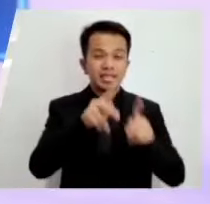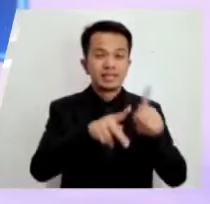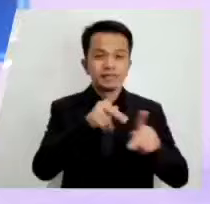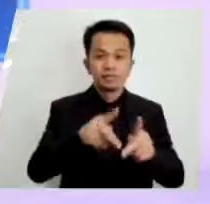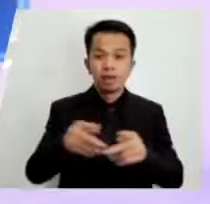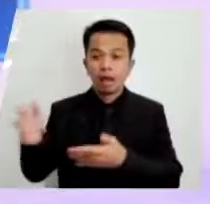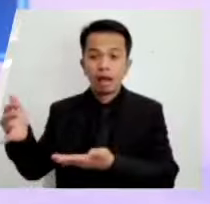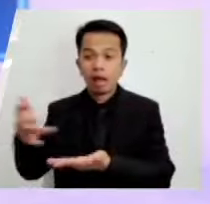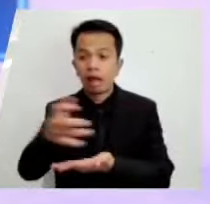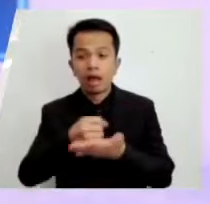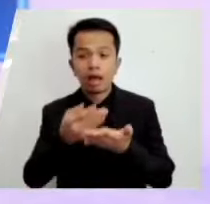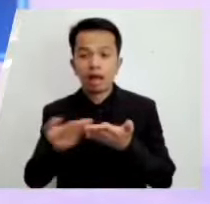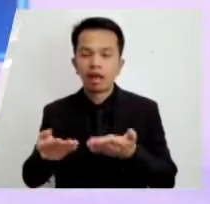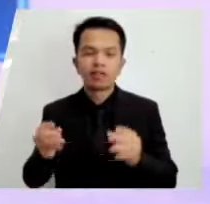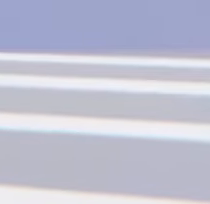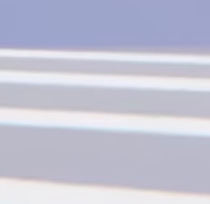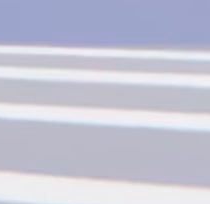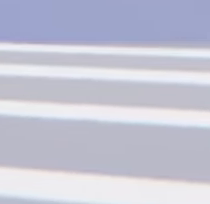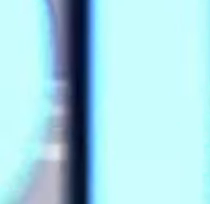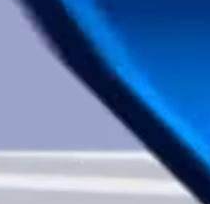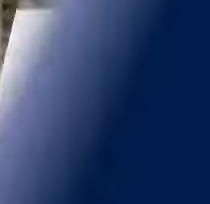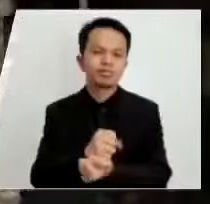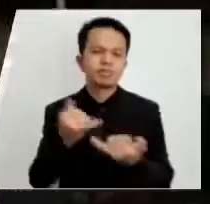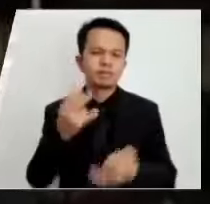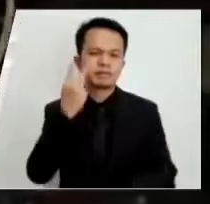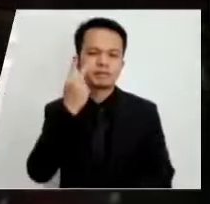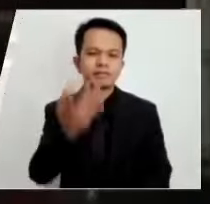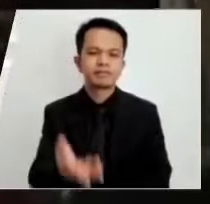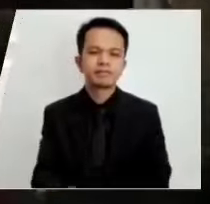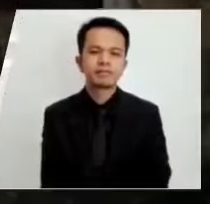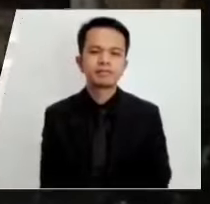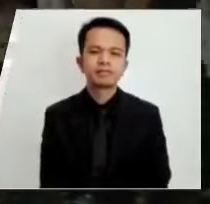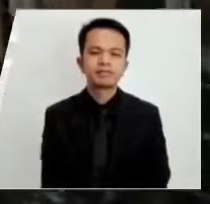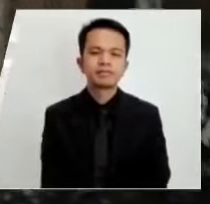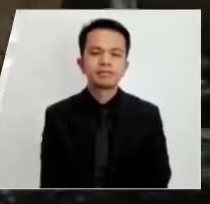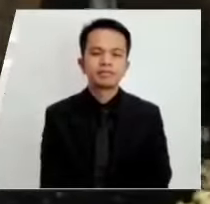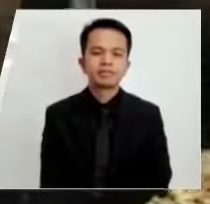gamit. Saksi, si Bam Alegre.